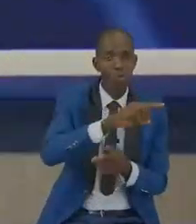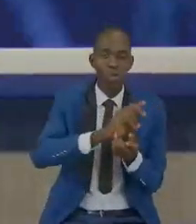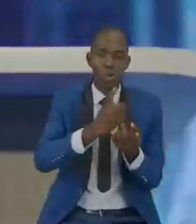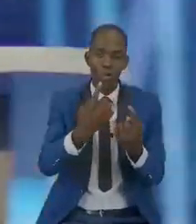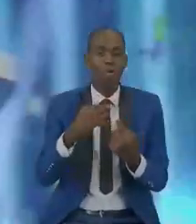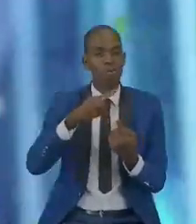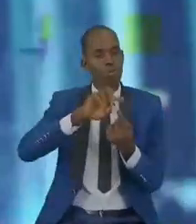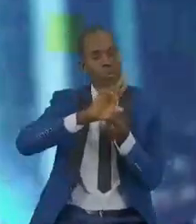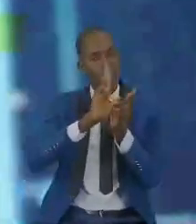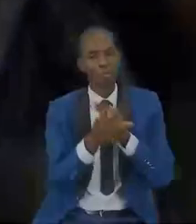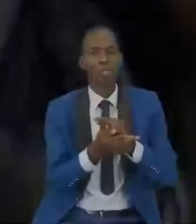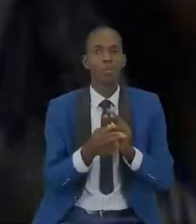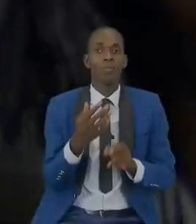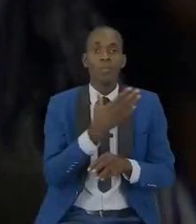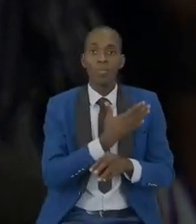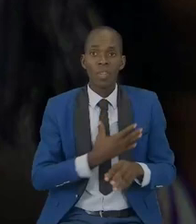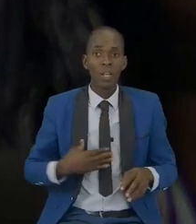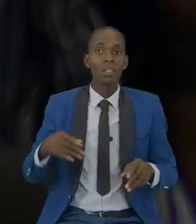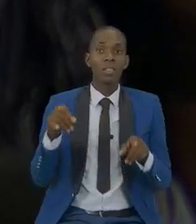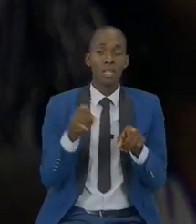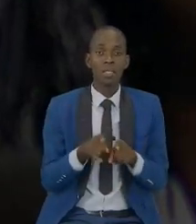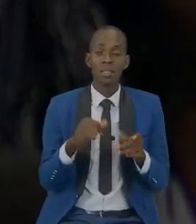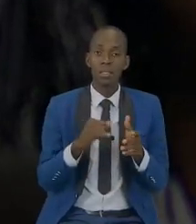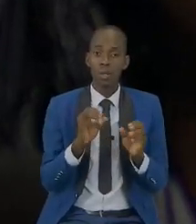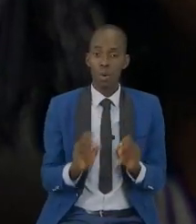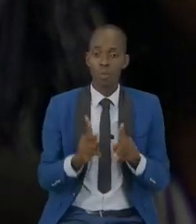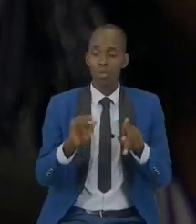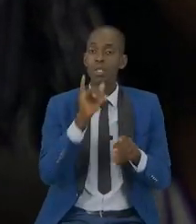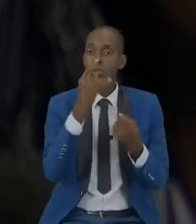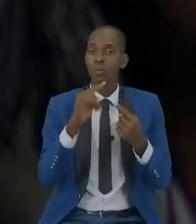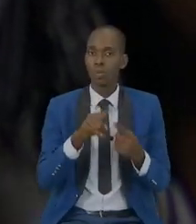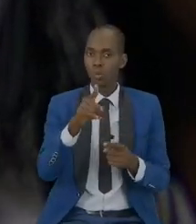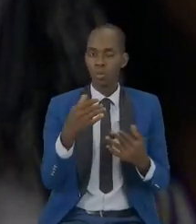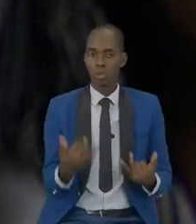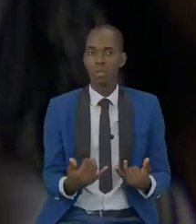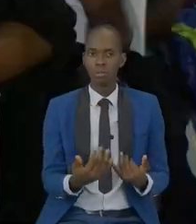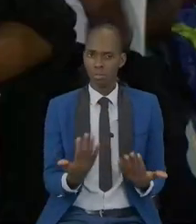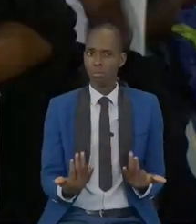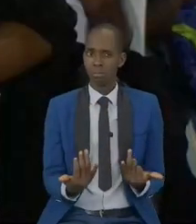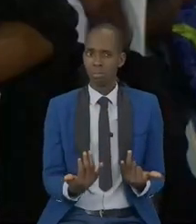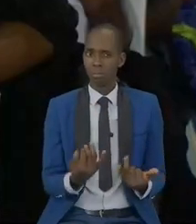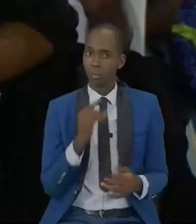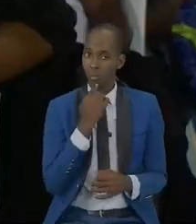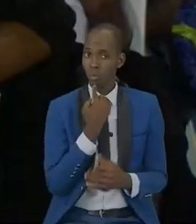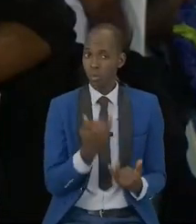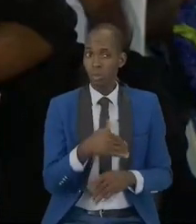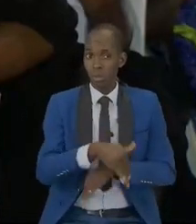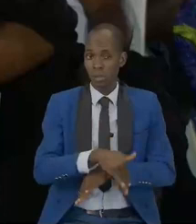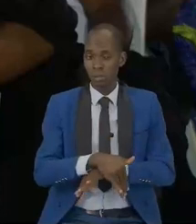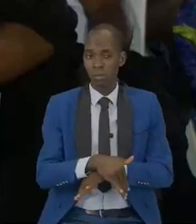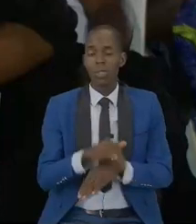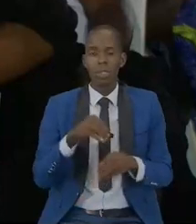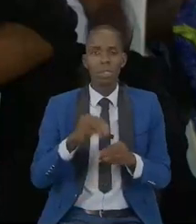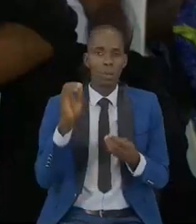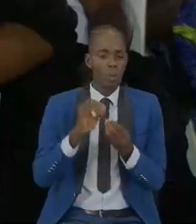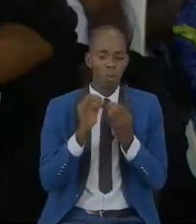tous arrivent à la repentance. Et comme il t'invite maintenant, il dit maintenant